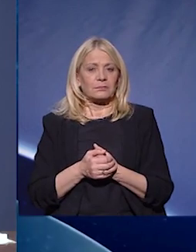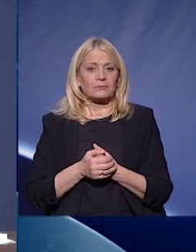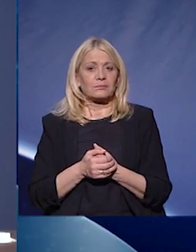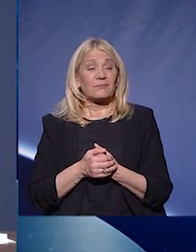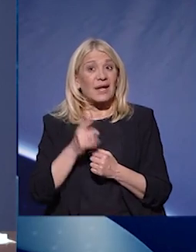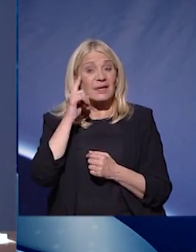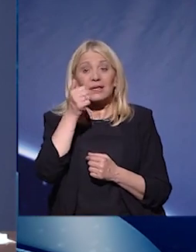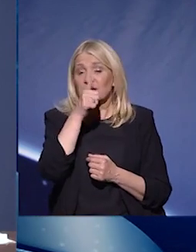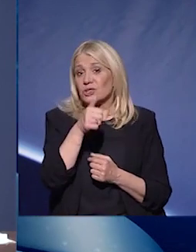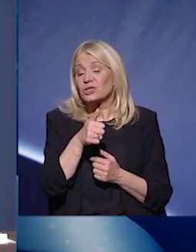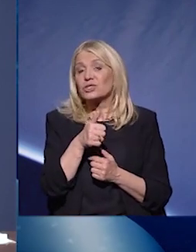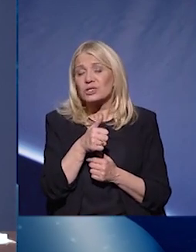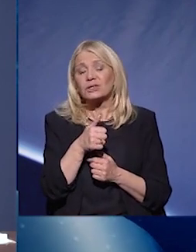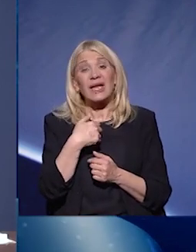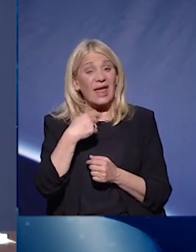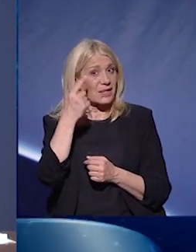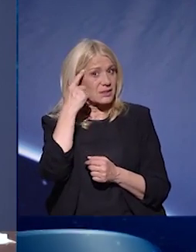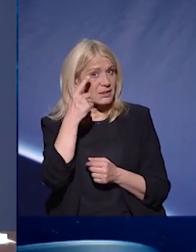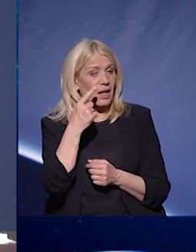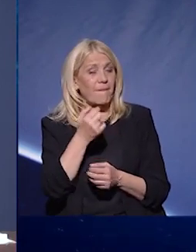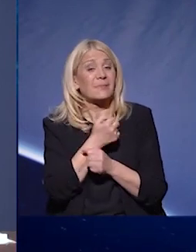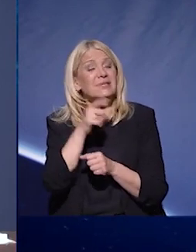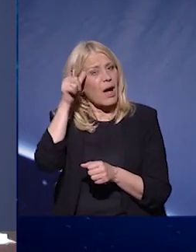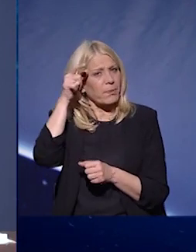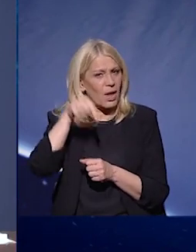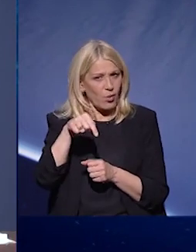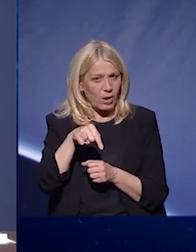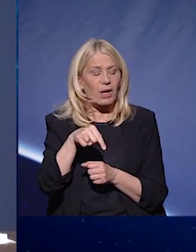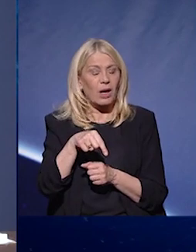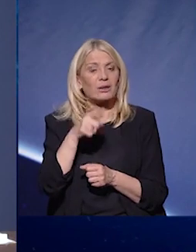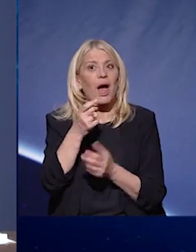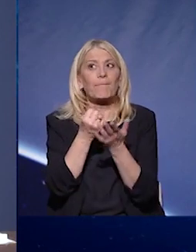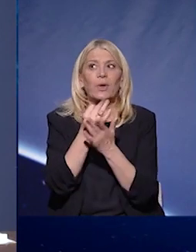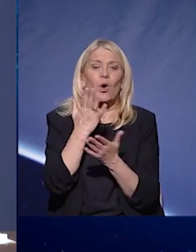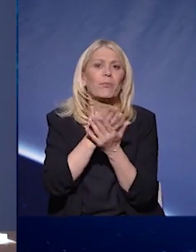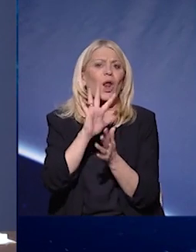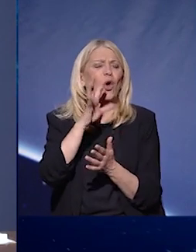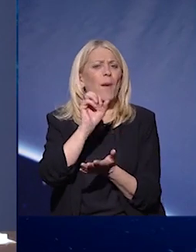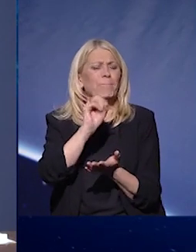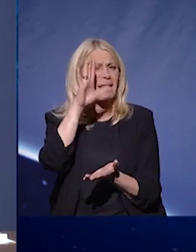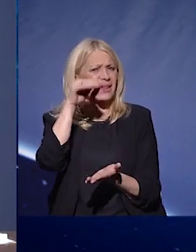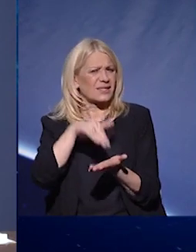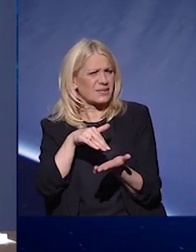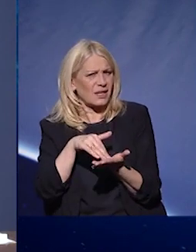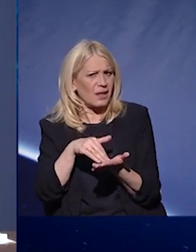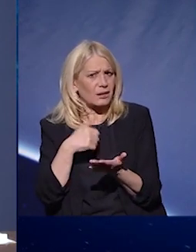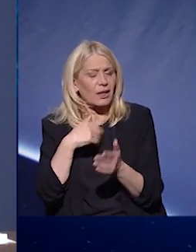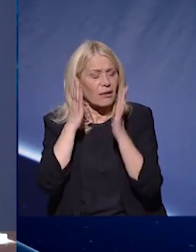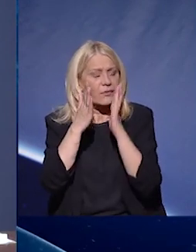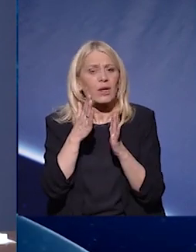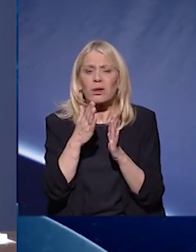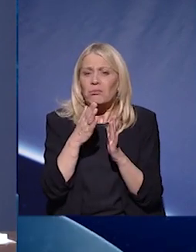Pa znate šta, ja znam za Beograd da je ta brojka negde bila oko 15.000, ja verujem da